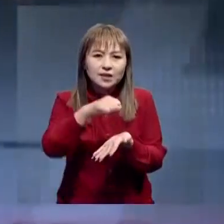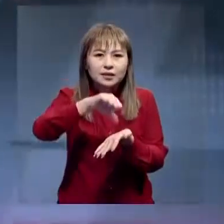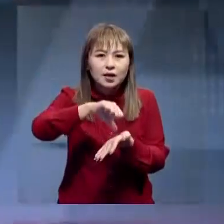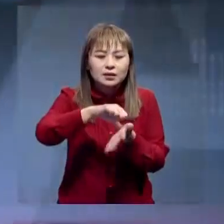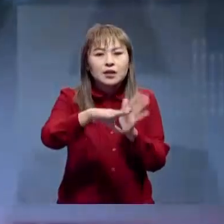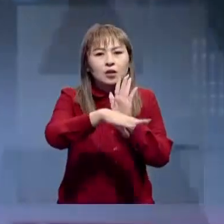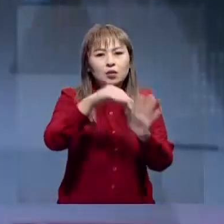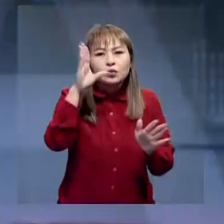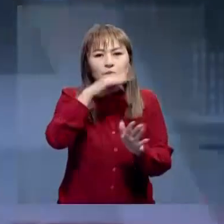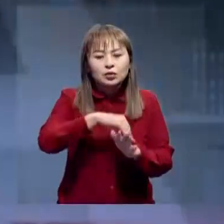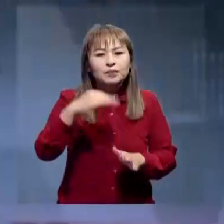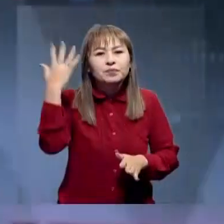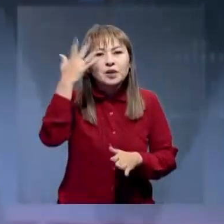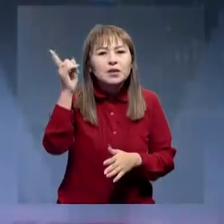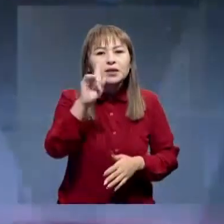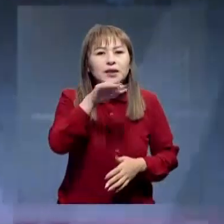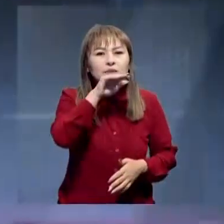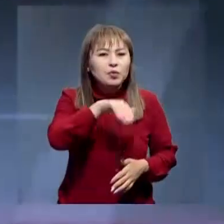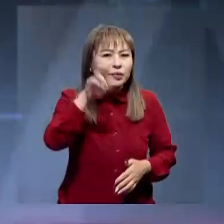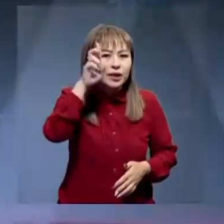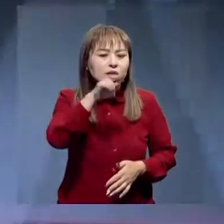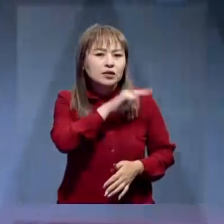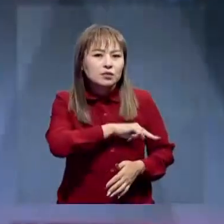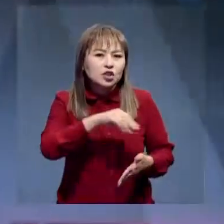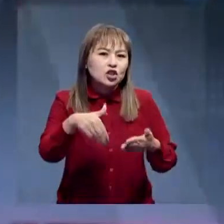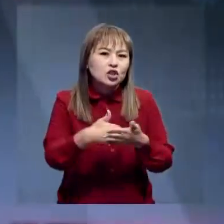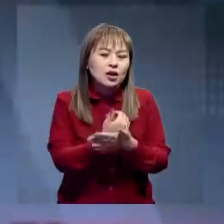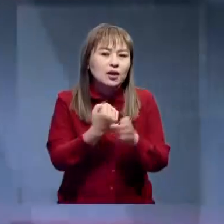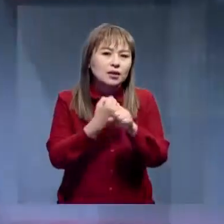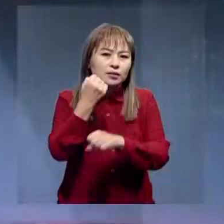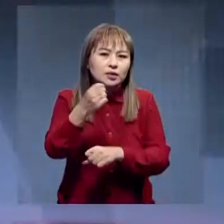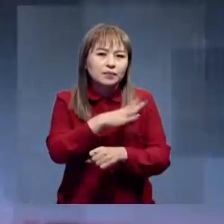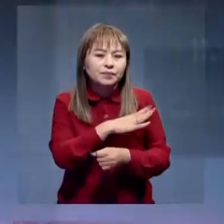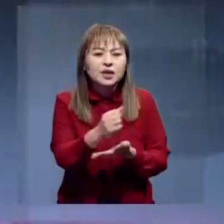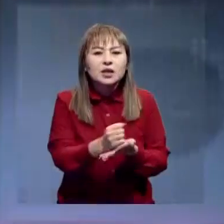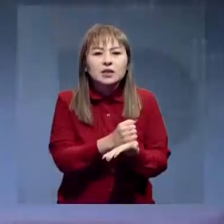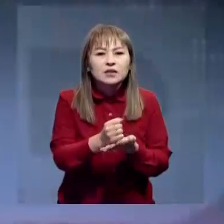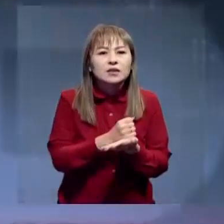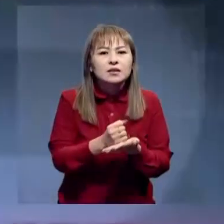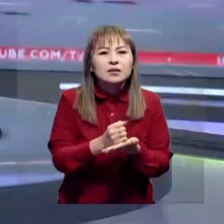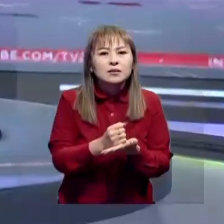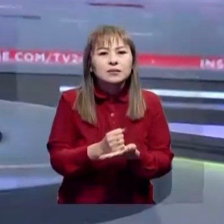башлық санаттарына тағайындалуы мүмкін. Мақсат кәсіби мемлекеттік қызметшілердің жаңа легін қалыптастыру.